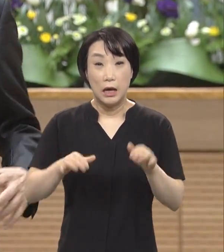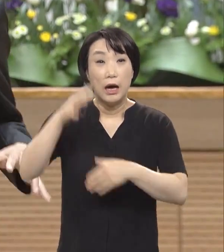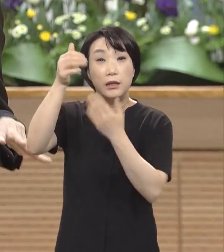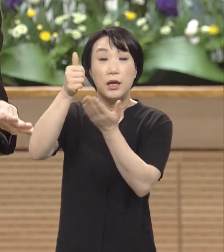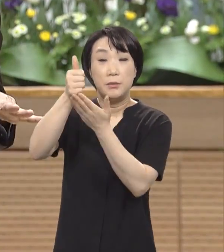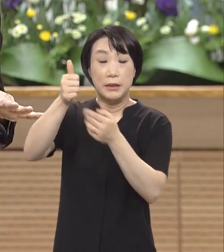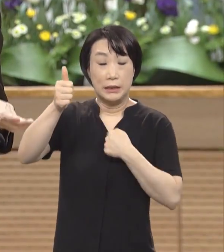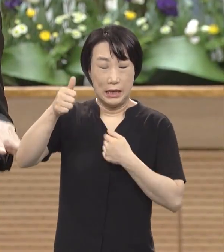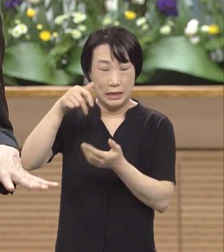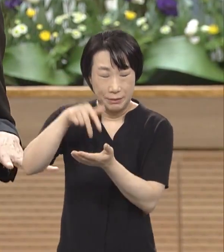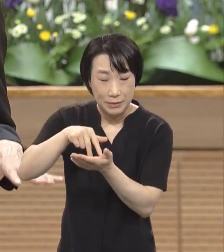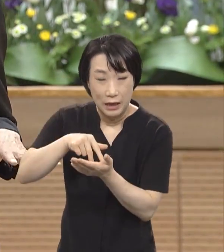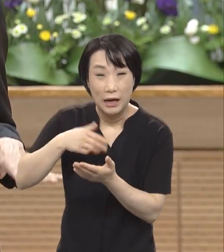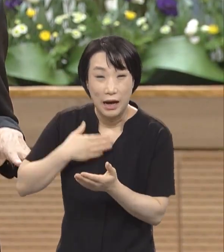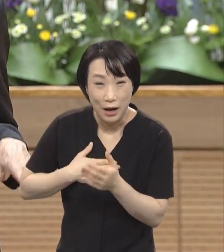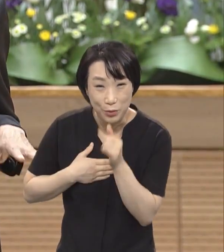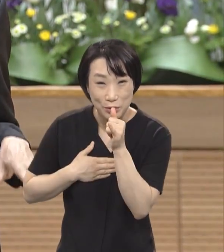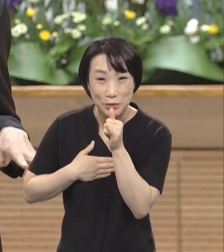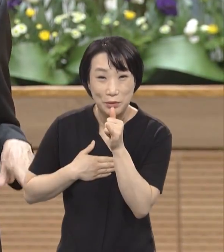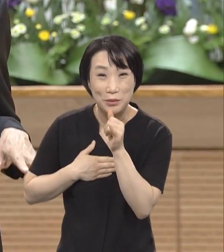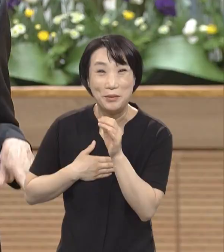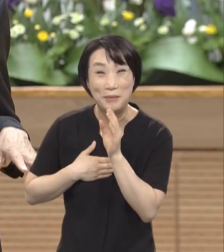하나님이 내 사정을 아시고